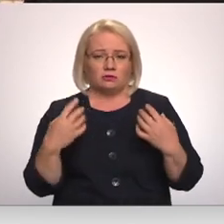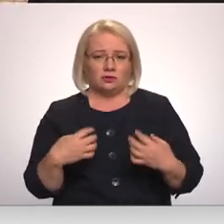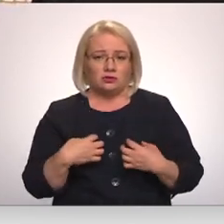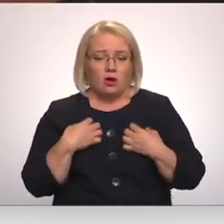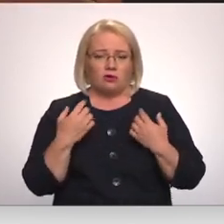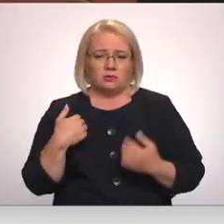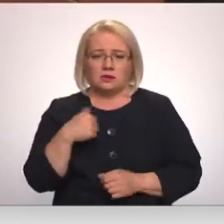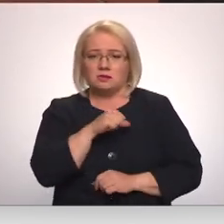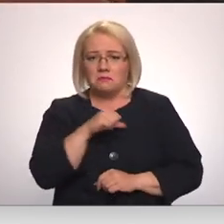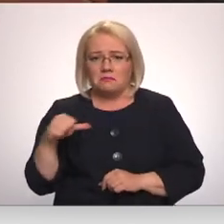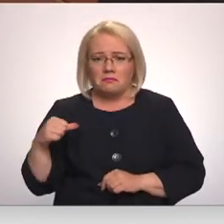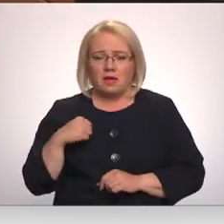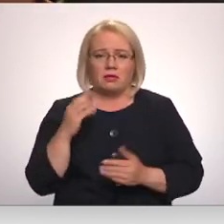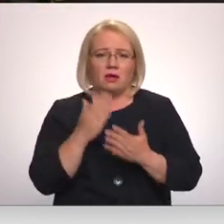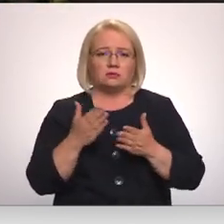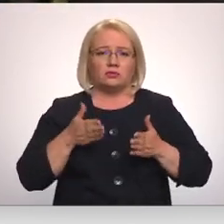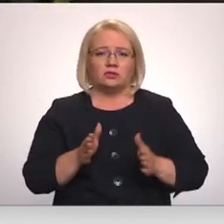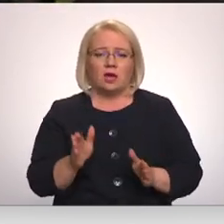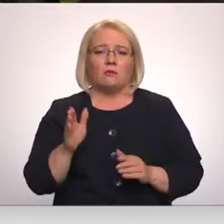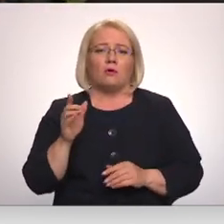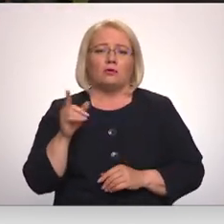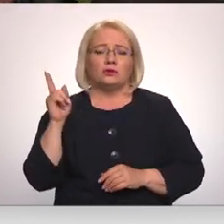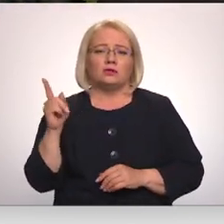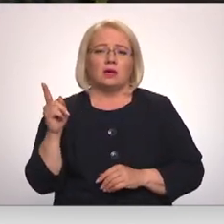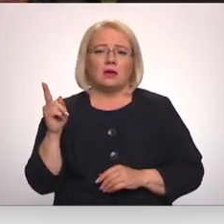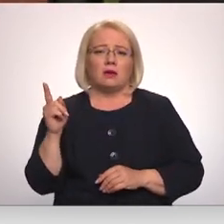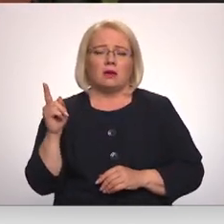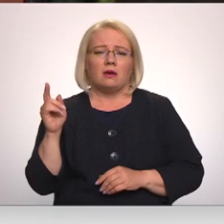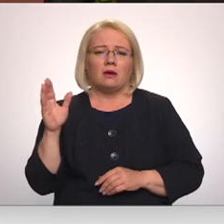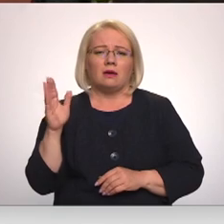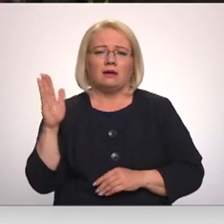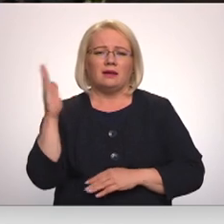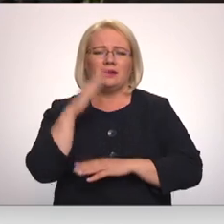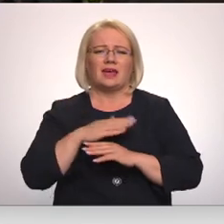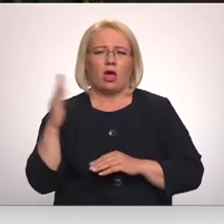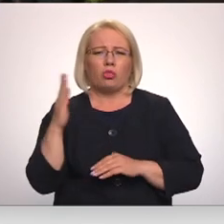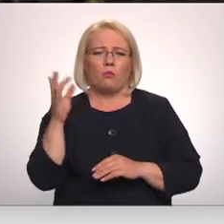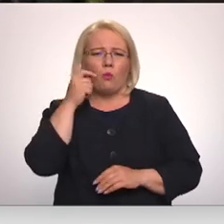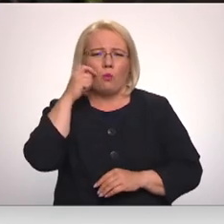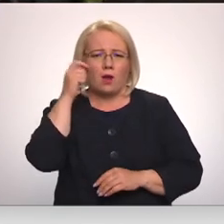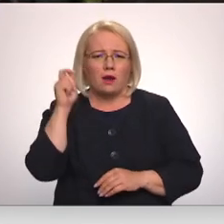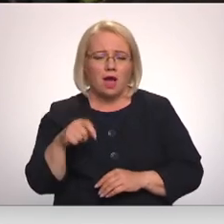Šausmas. Es pati esmu dzimusi Rietumu Ukrainā. Esmu dzimusi